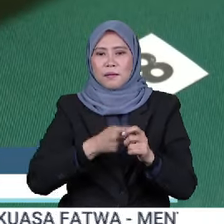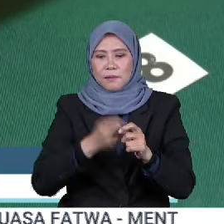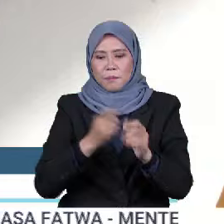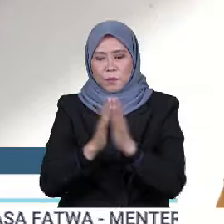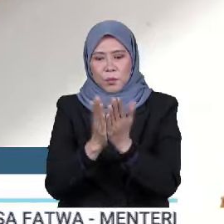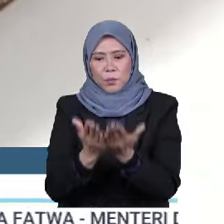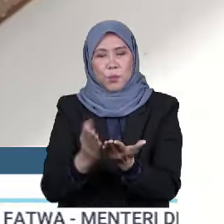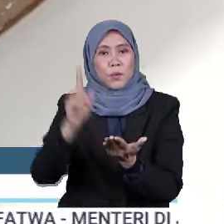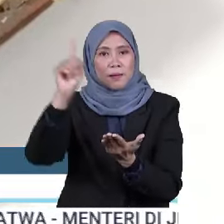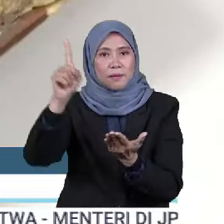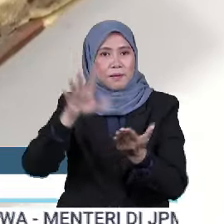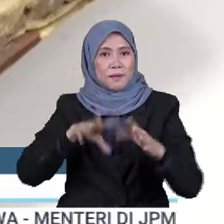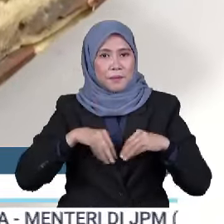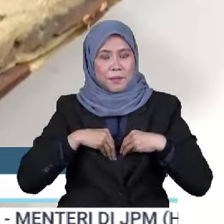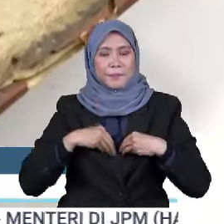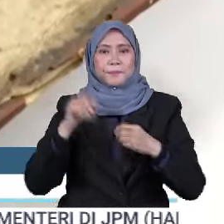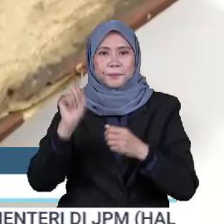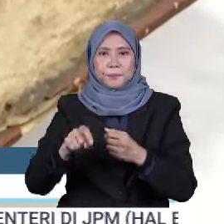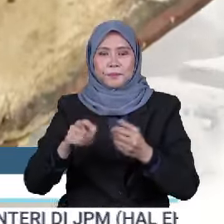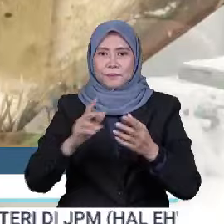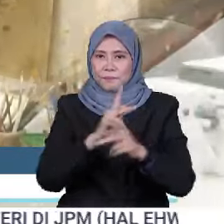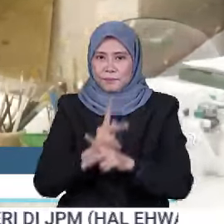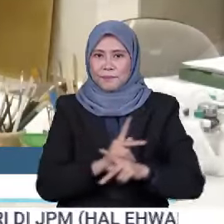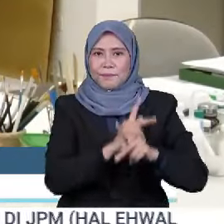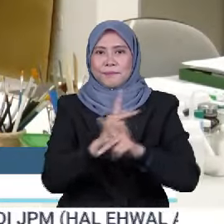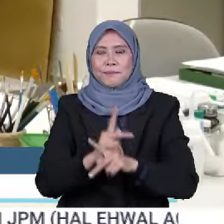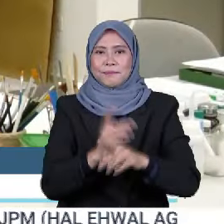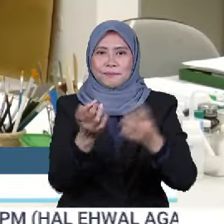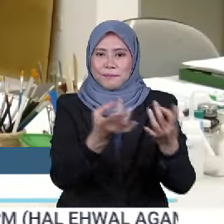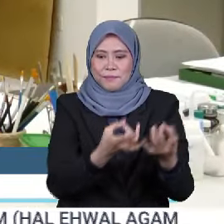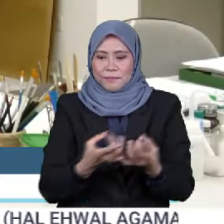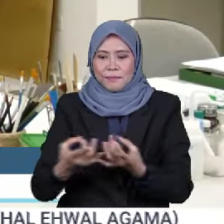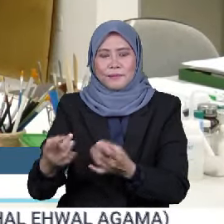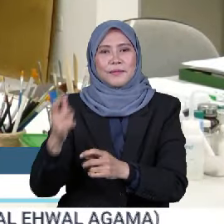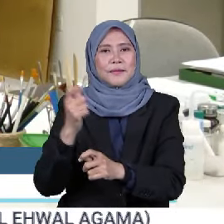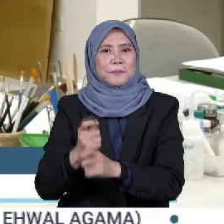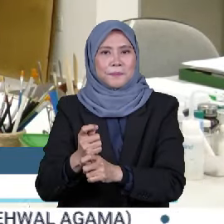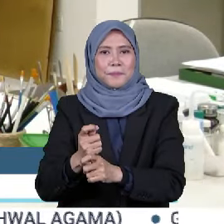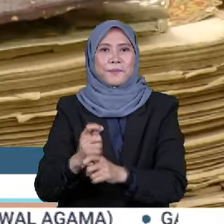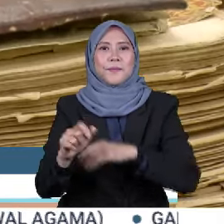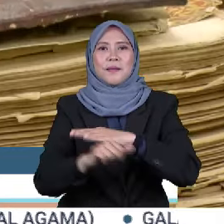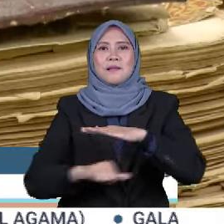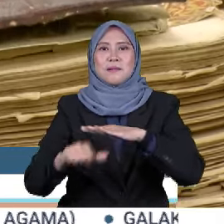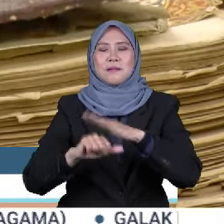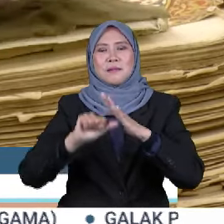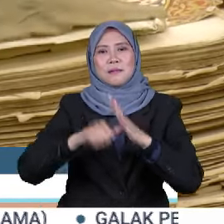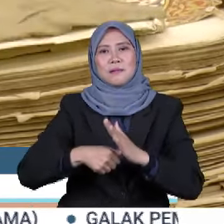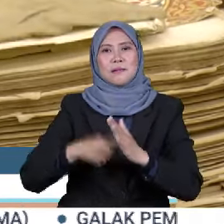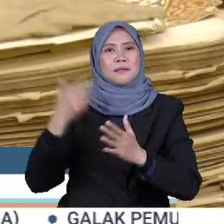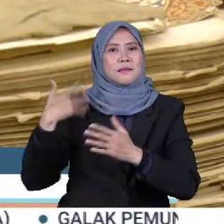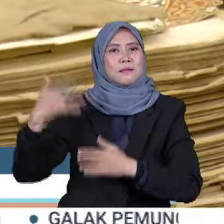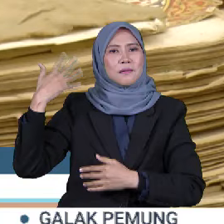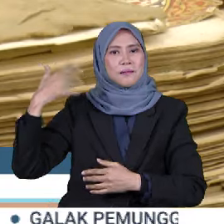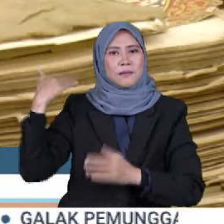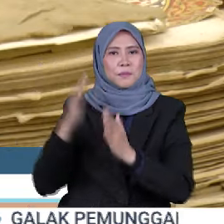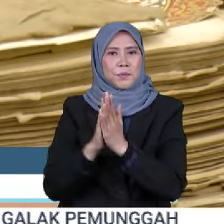yang diterima akan melalui proses penjagaan rapi demi mengekalkan sifat asal sejarah pada mushaf